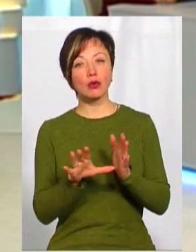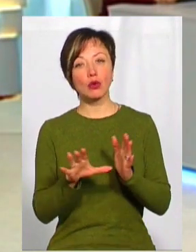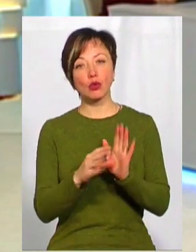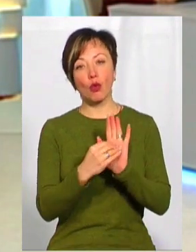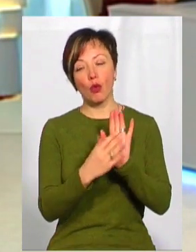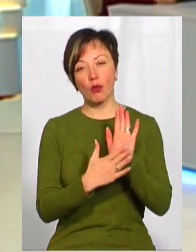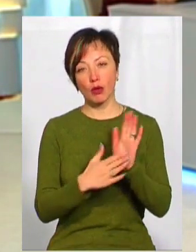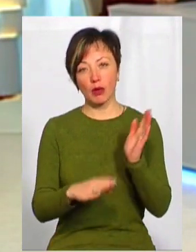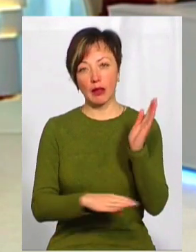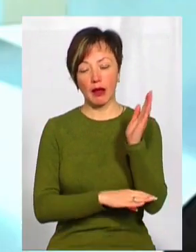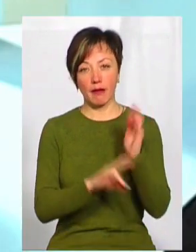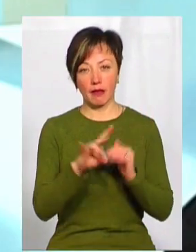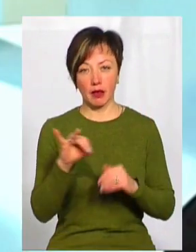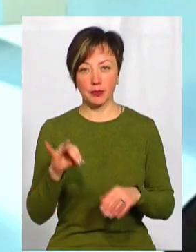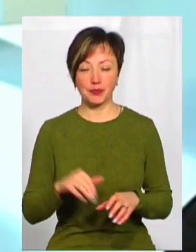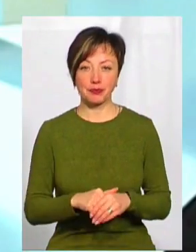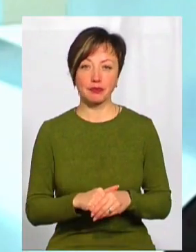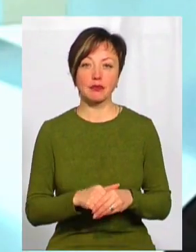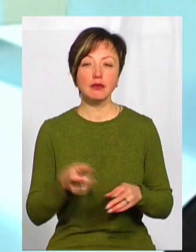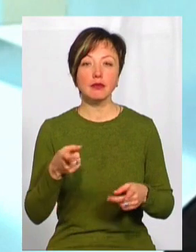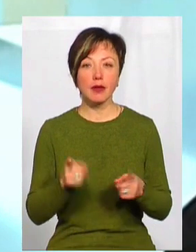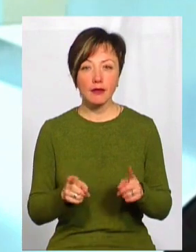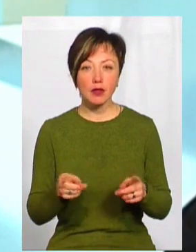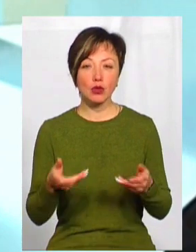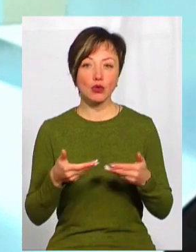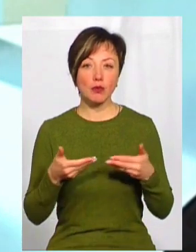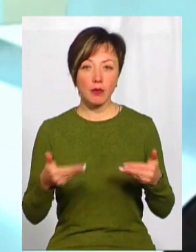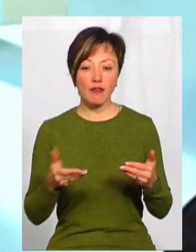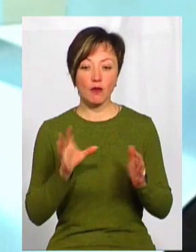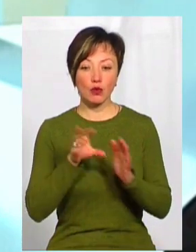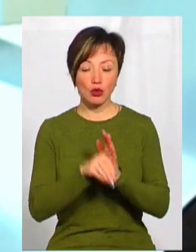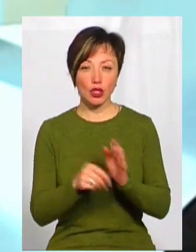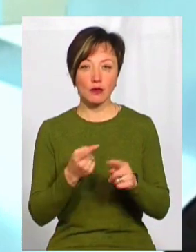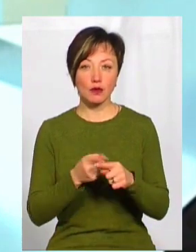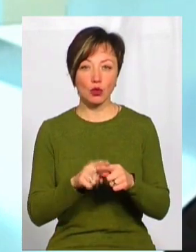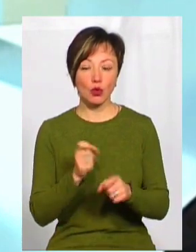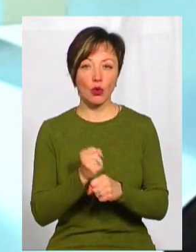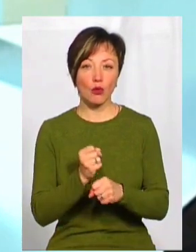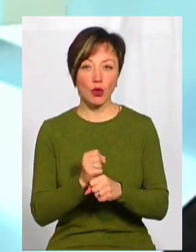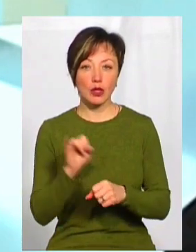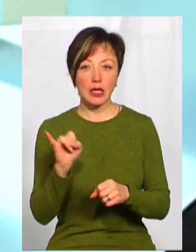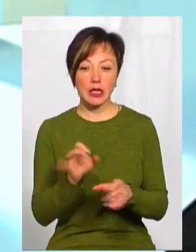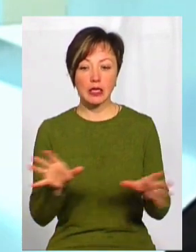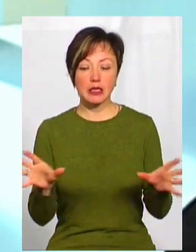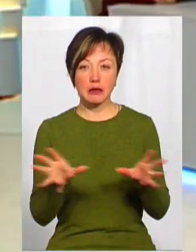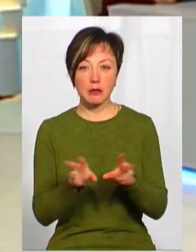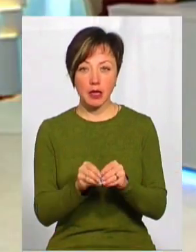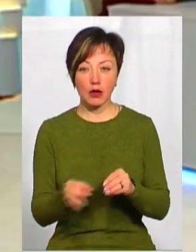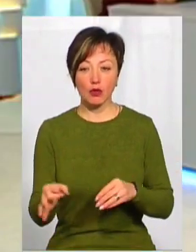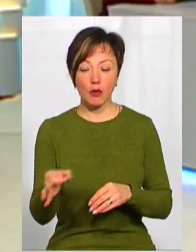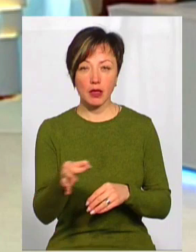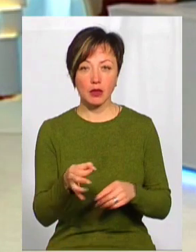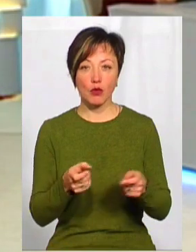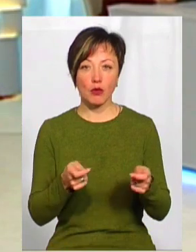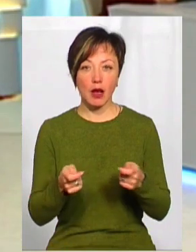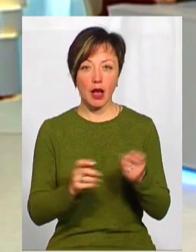електронного обліку деревини. Звісно, що ми включились в цю роботу і спільно із якраз обласним